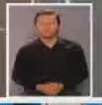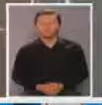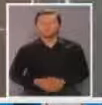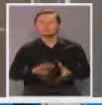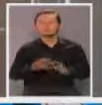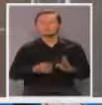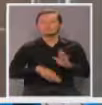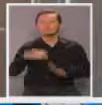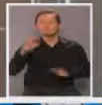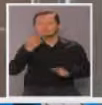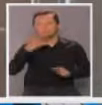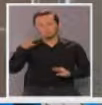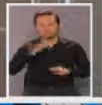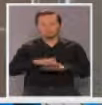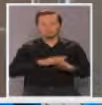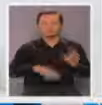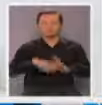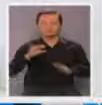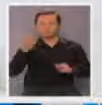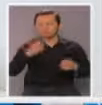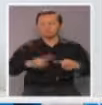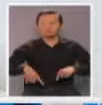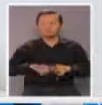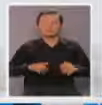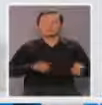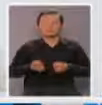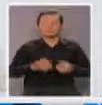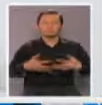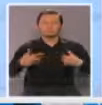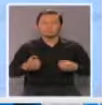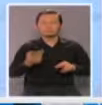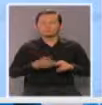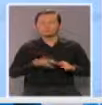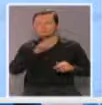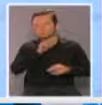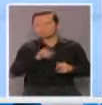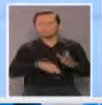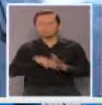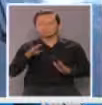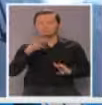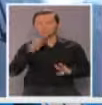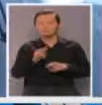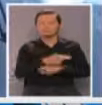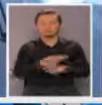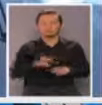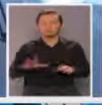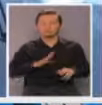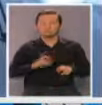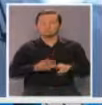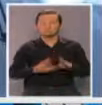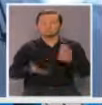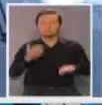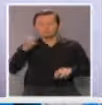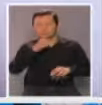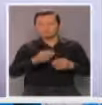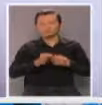Значительно укрепилась материально-техническая база отрасли здравоохранения в районе. Благодаря этому стало более эффективным лечение больных. В прошлом году в